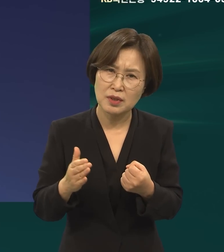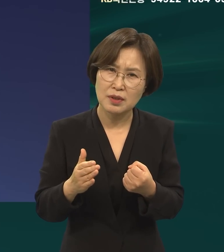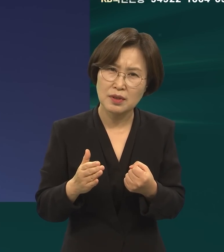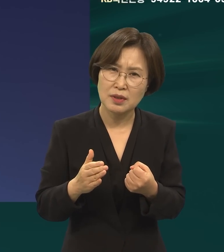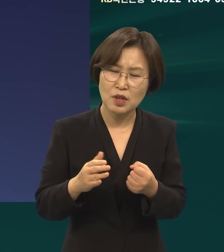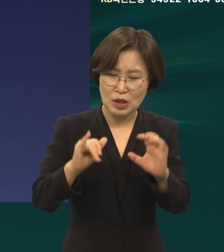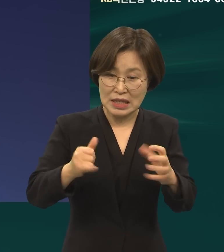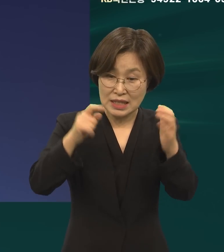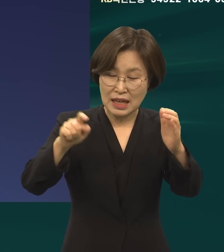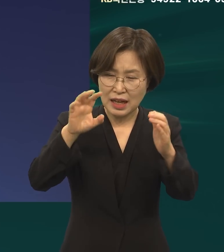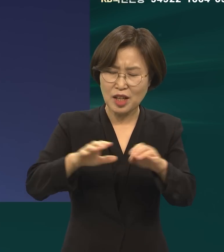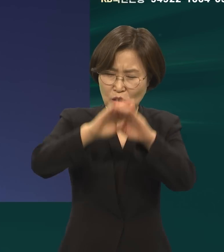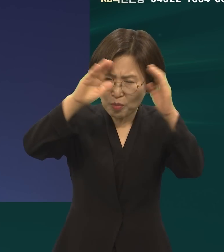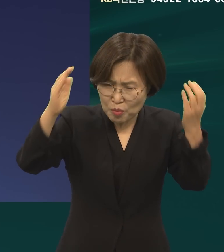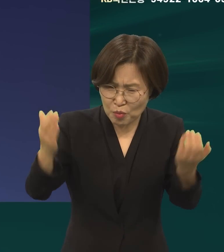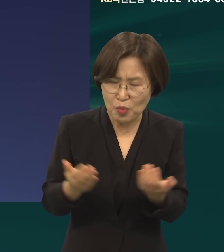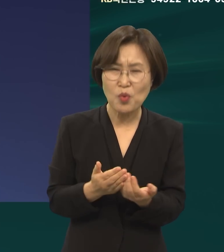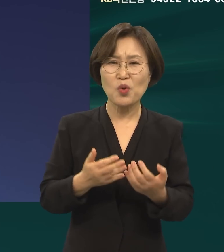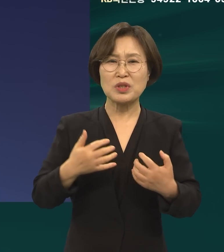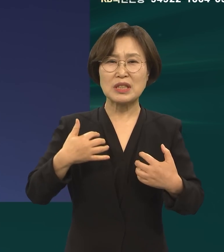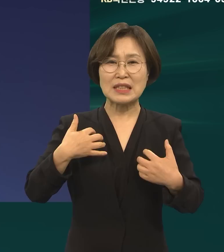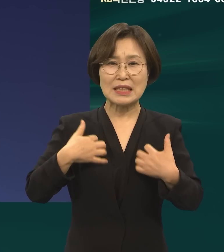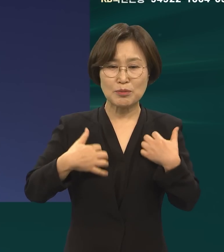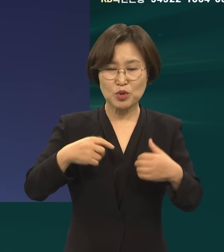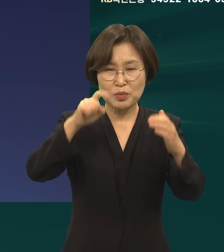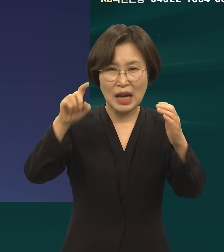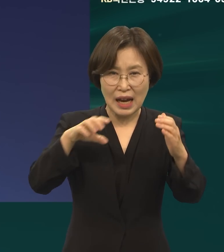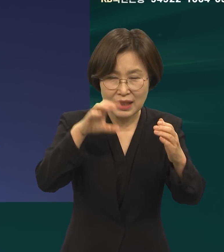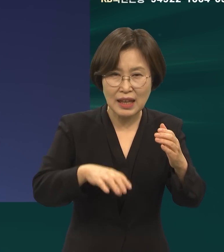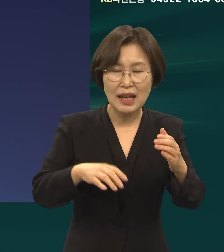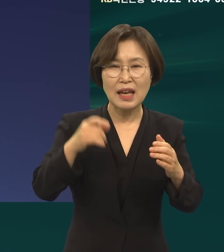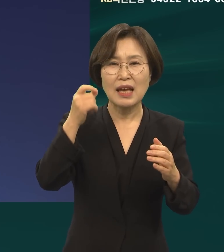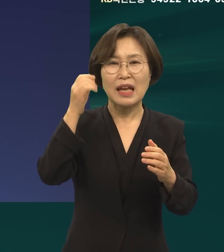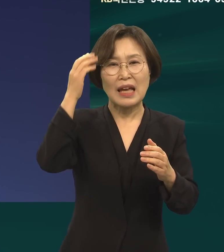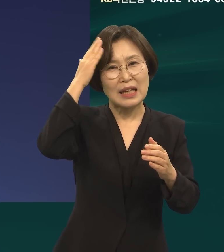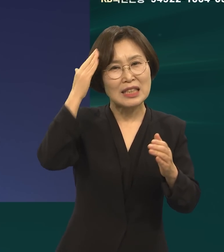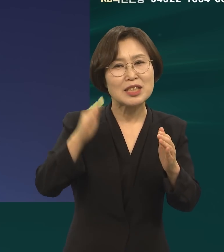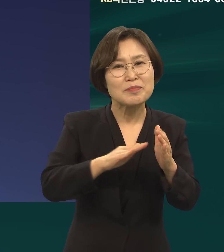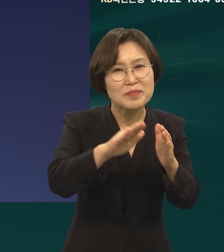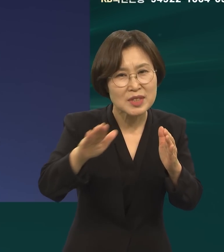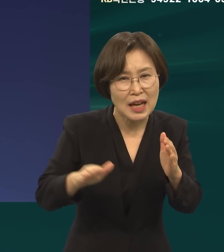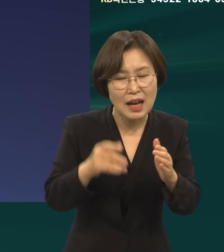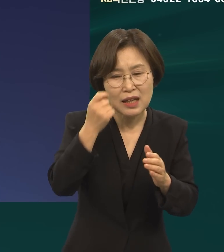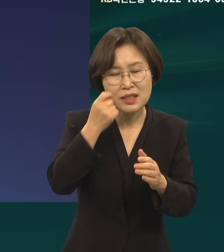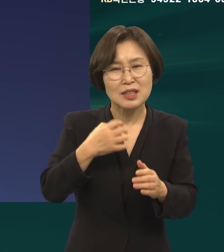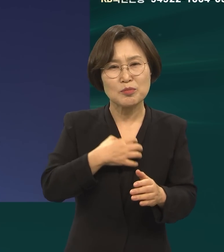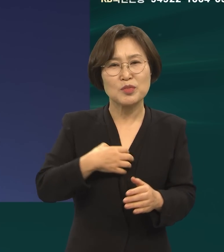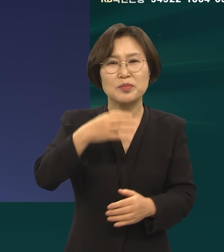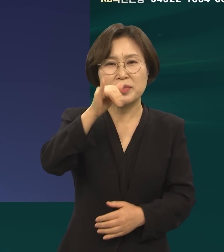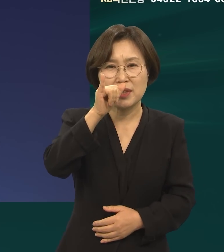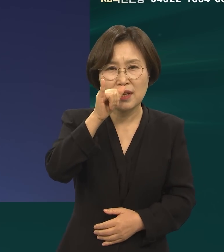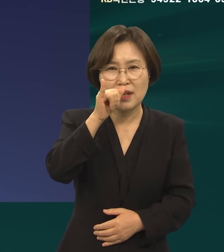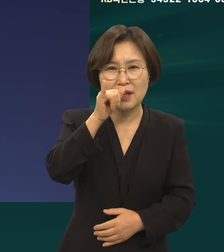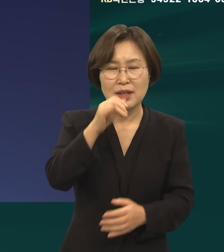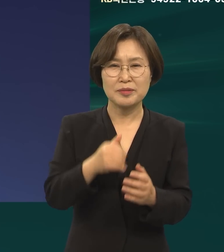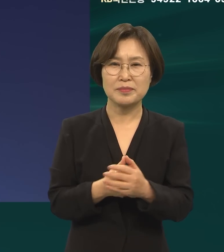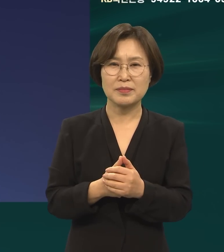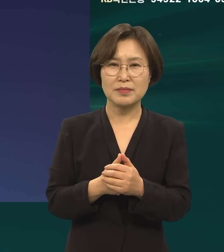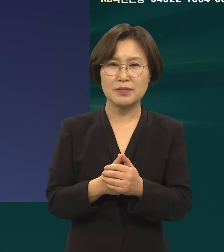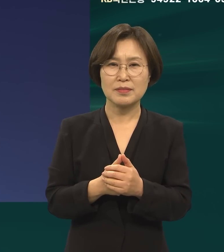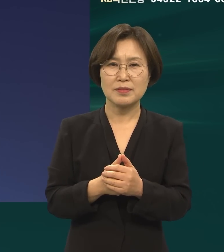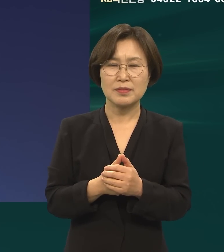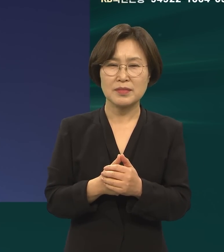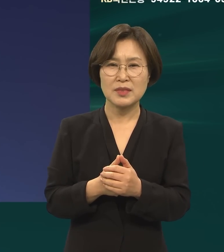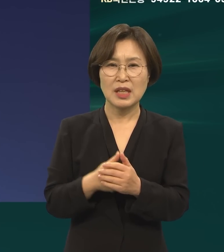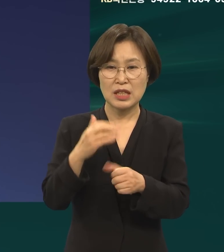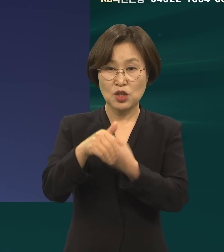기쁨은 그림자가 있습니다. 끝이 온다는 얘기입니다. 성경이 말하는 바가 있습니다. 영원한 기쁨을 줄